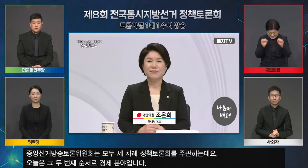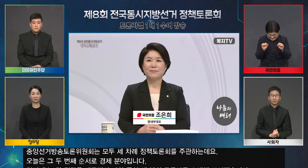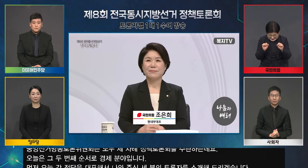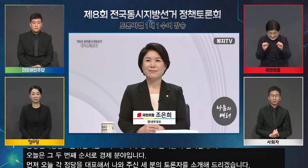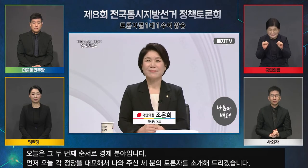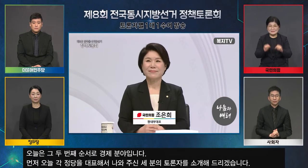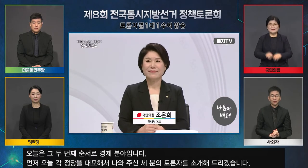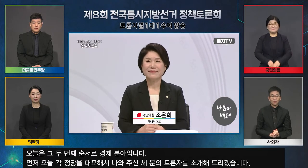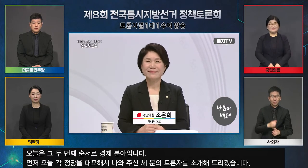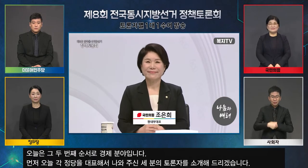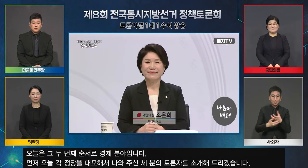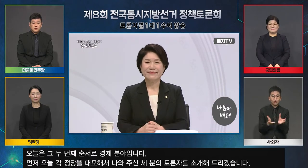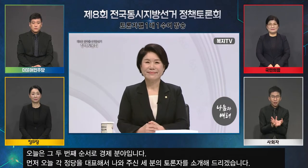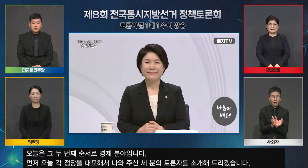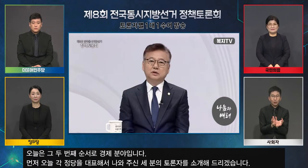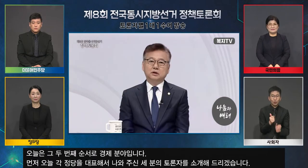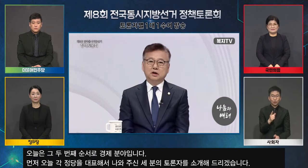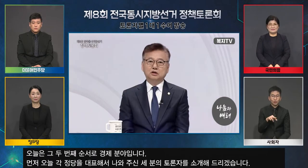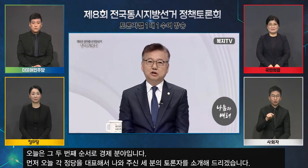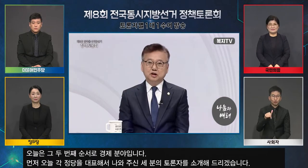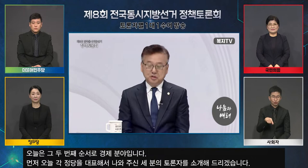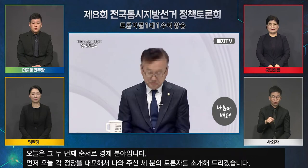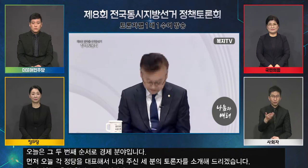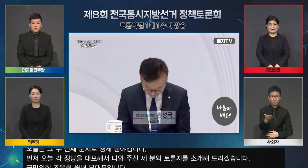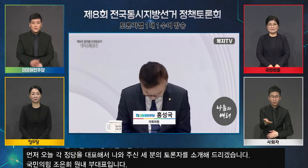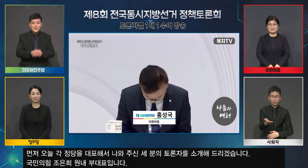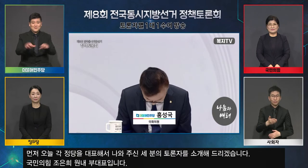더불어민주당 홍성국 국회의원입니다.